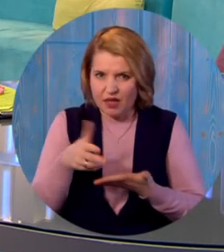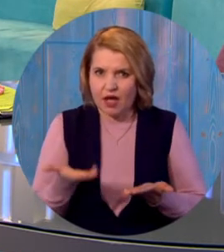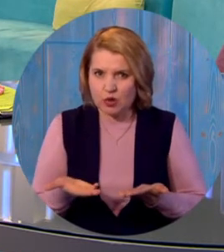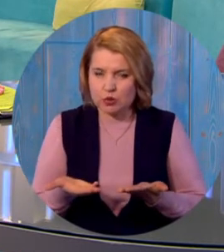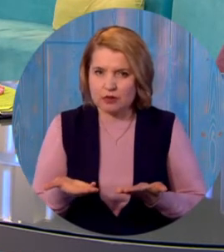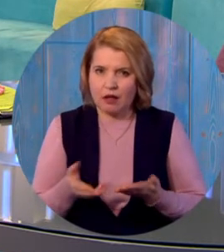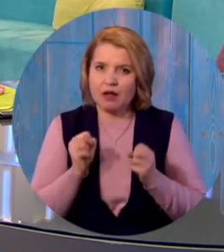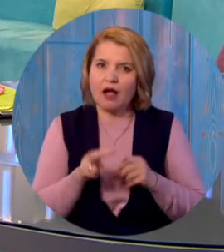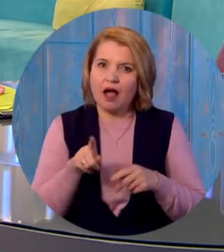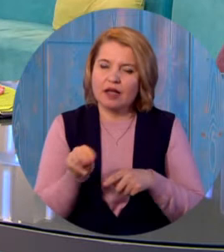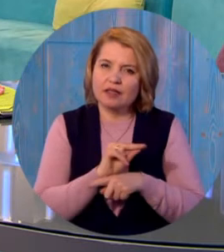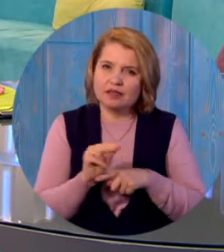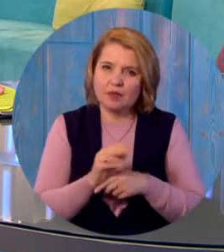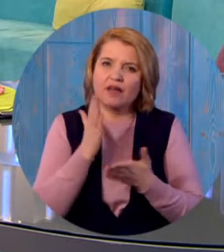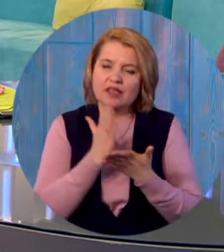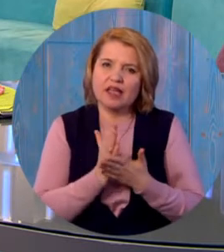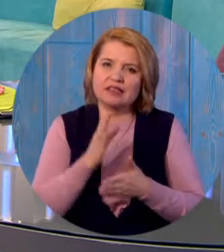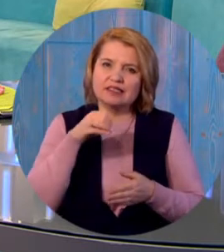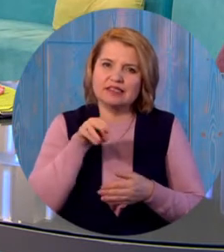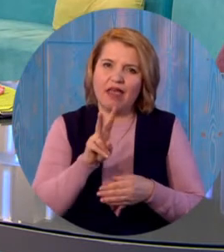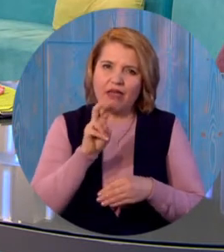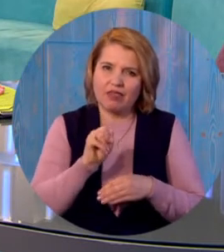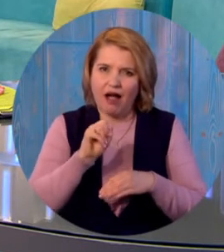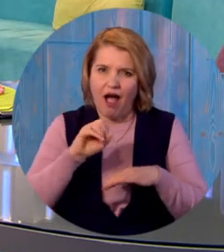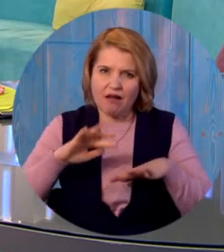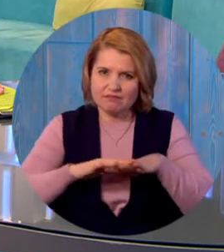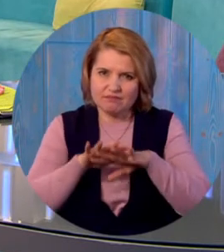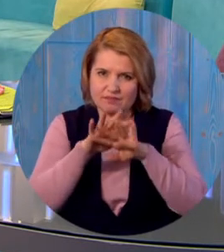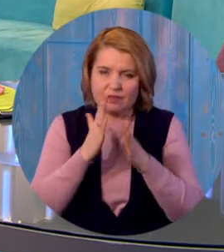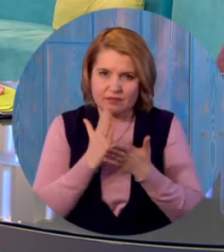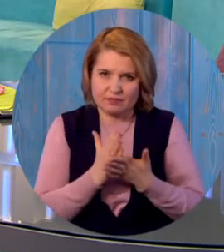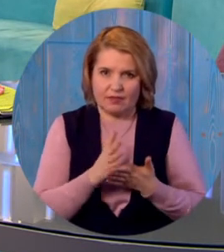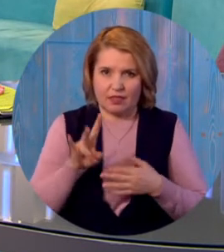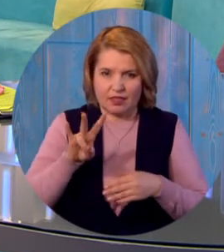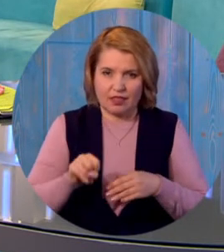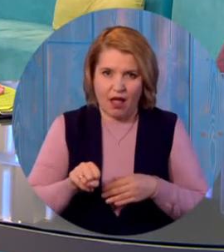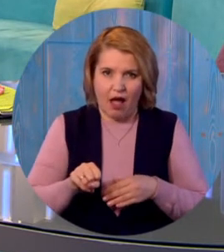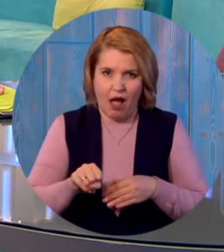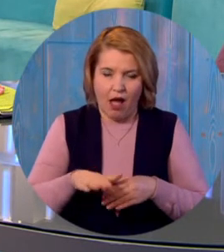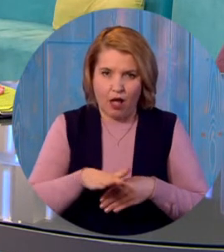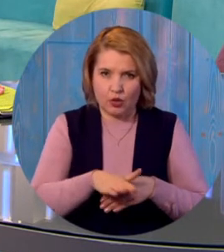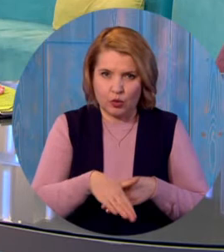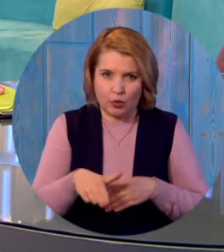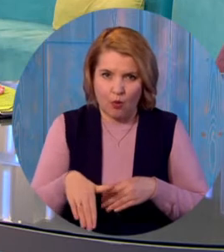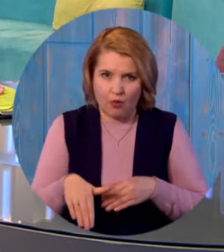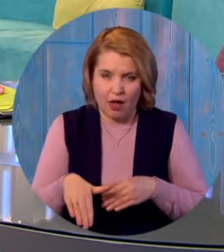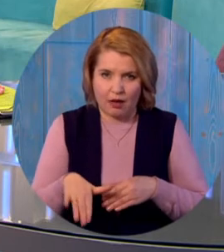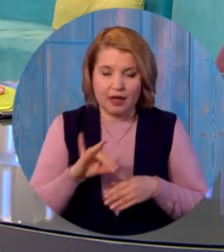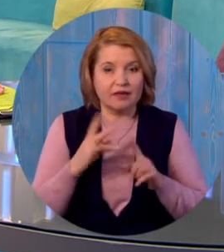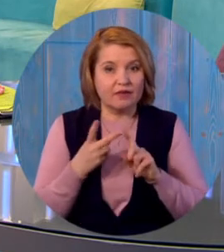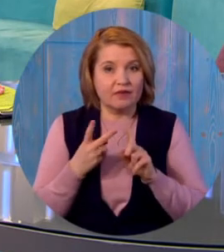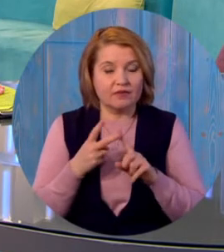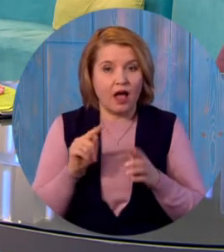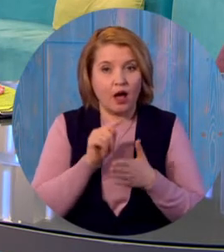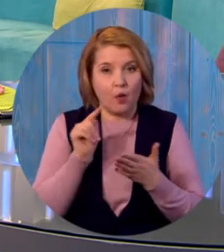исправить? Есть сеточки. Сеточки – это второй вопрос, да? На ноге. Так. Вопрос про сеточки. Второй вопрос.